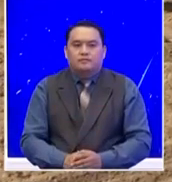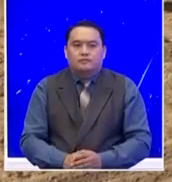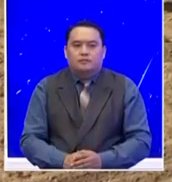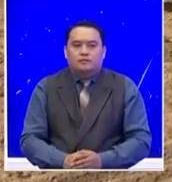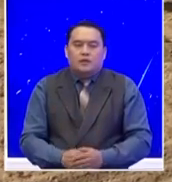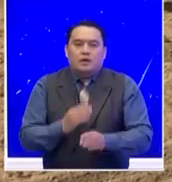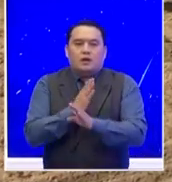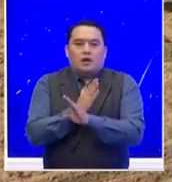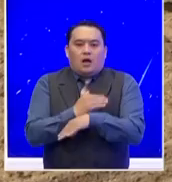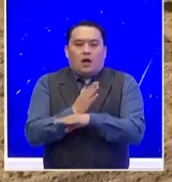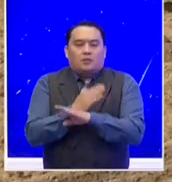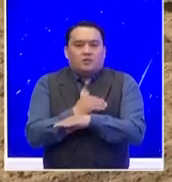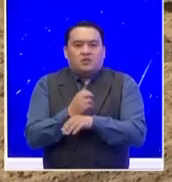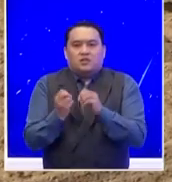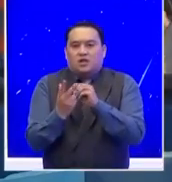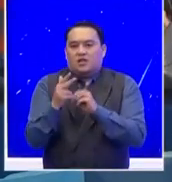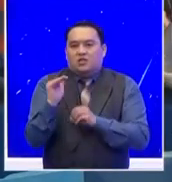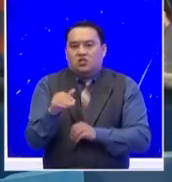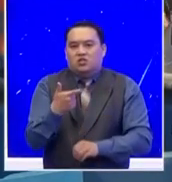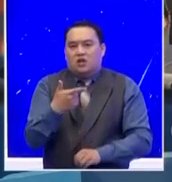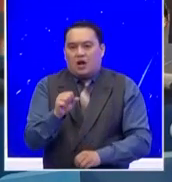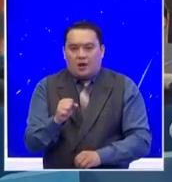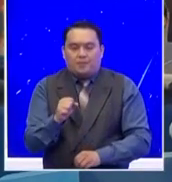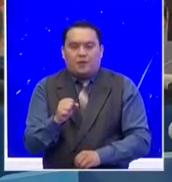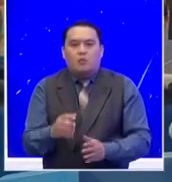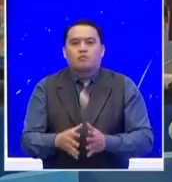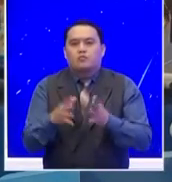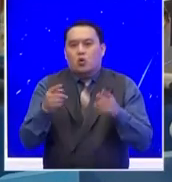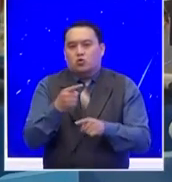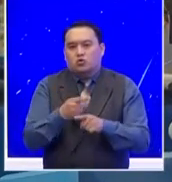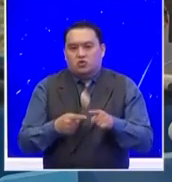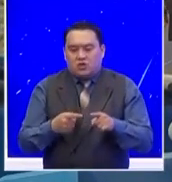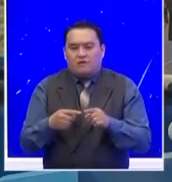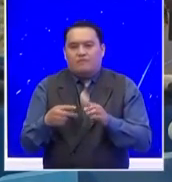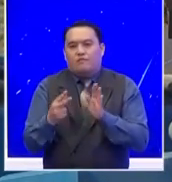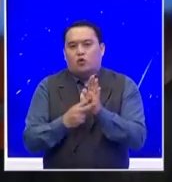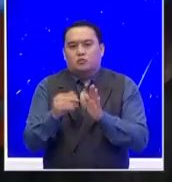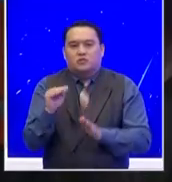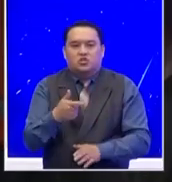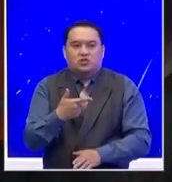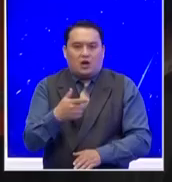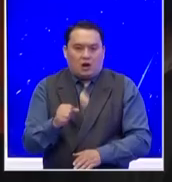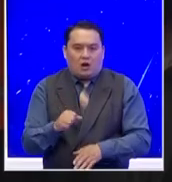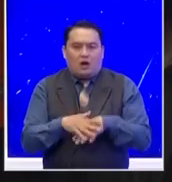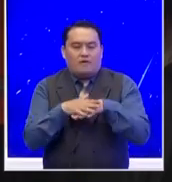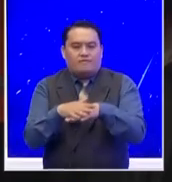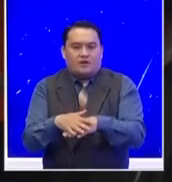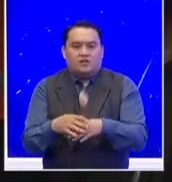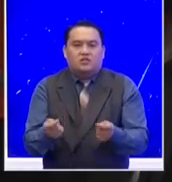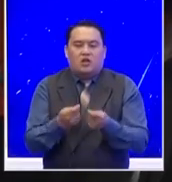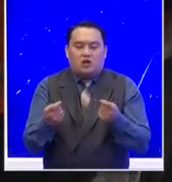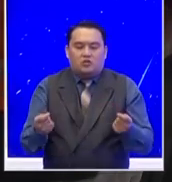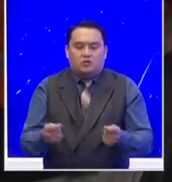Капшыгае планируют освоить 13 600 гектаров земель. Большая часть, а это более 8 тысяч гектаров, отведена под зерновые